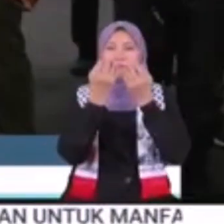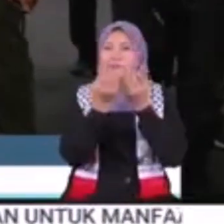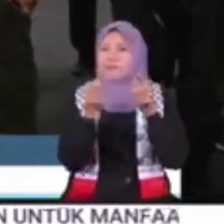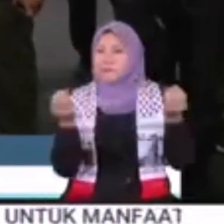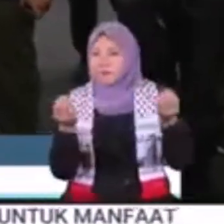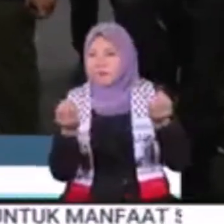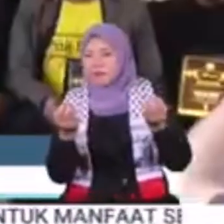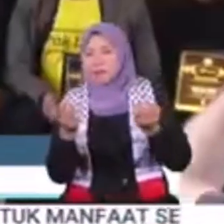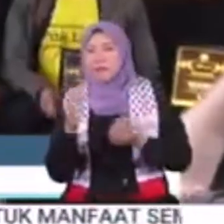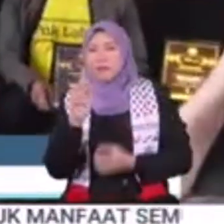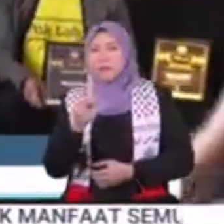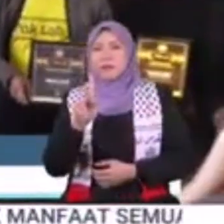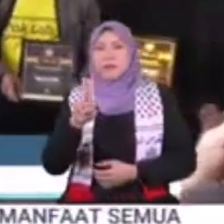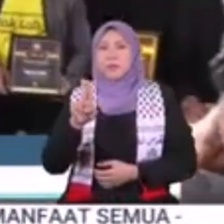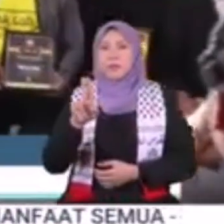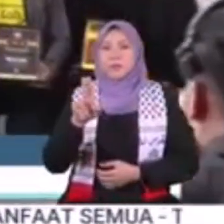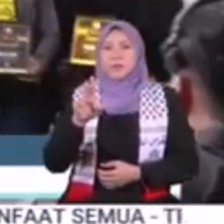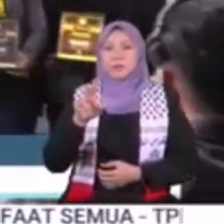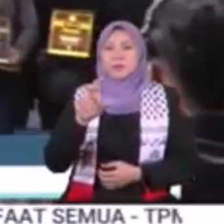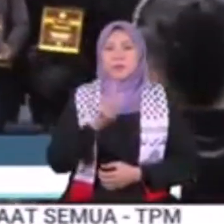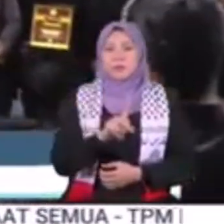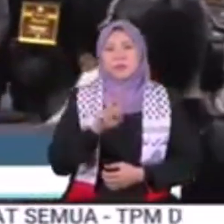aktiviti bimbingan KU 1J.